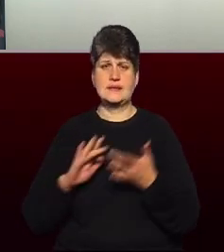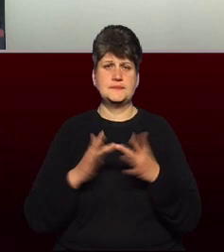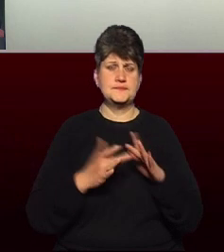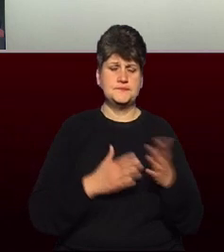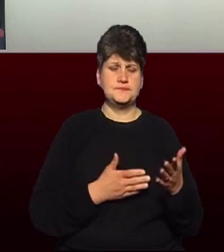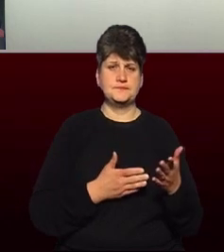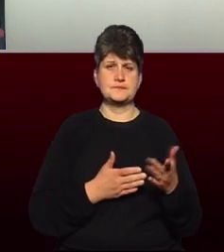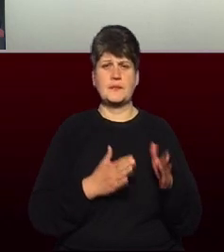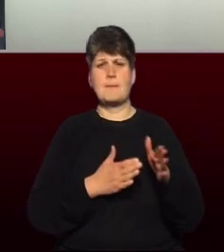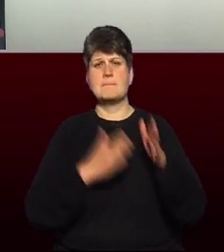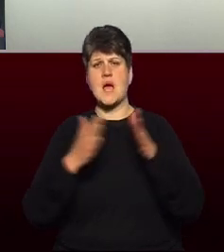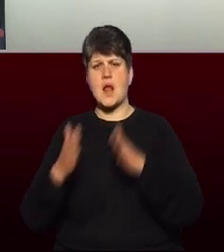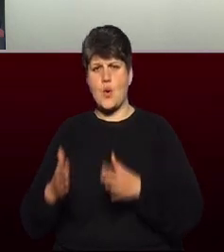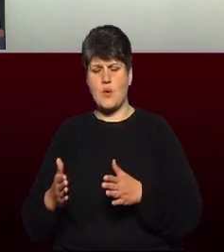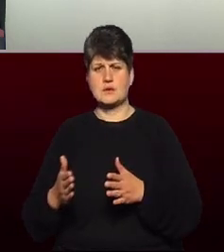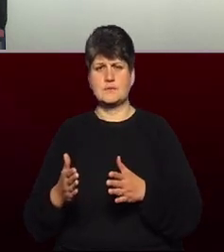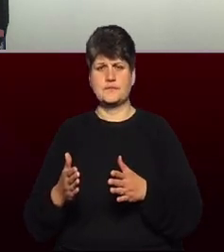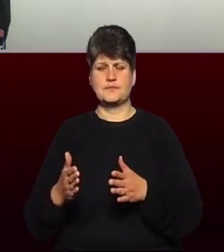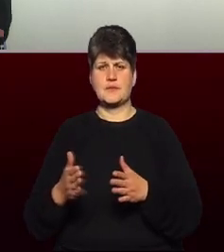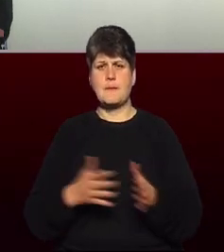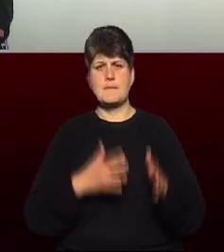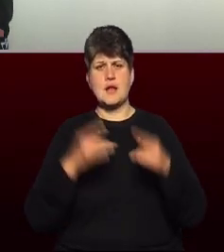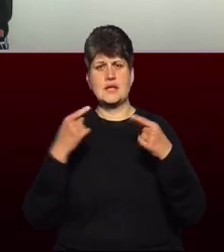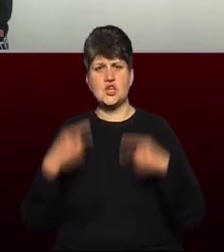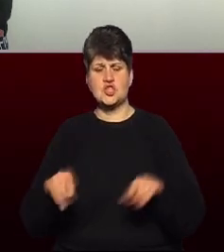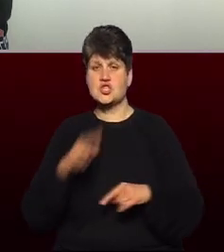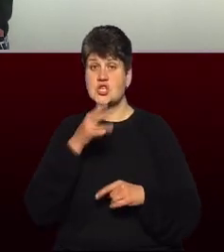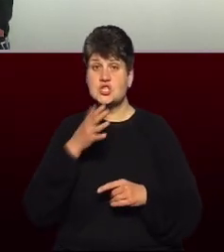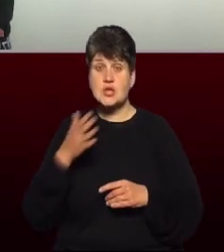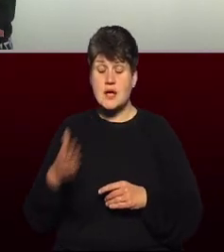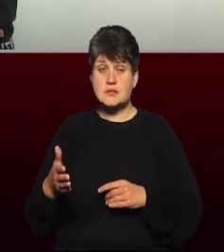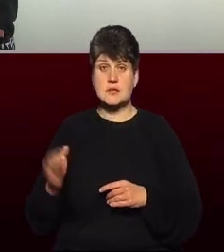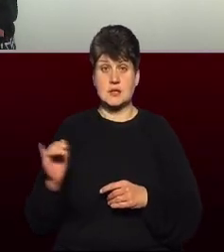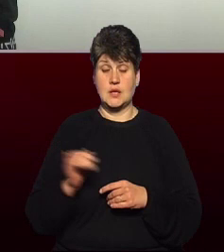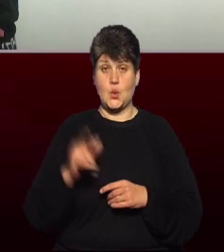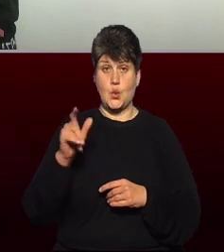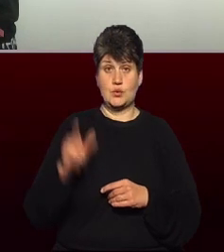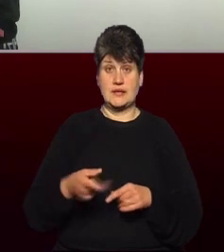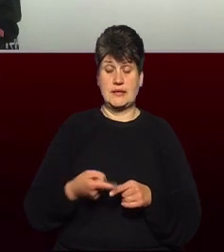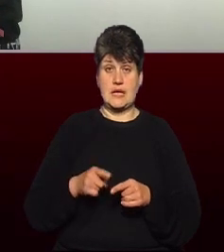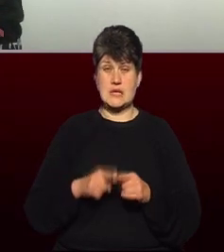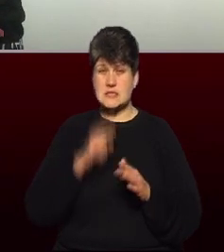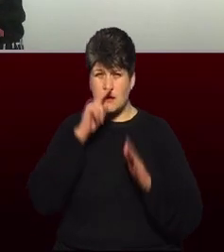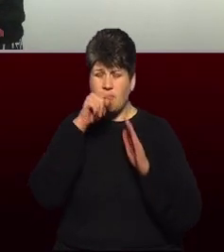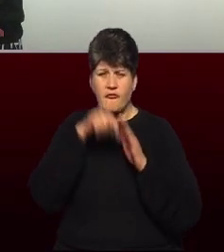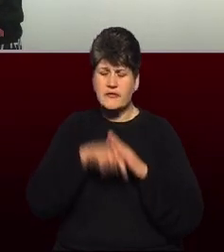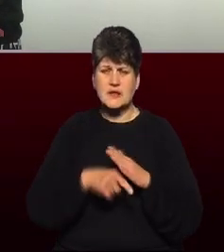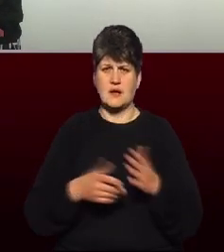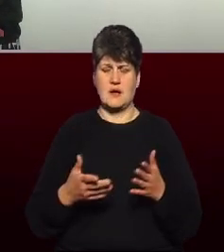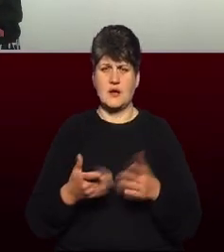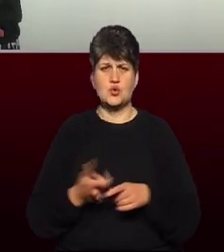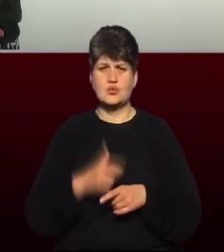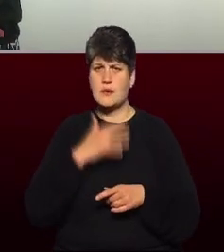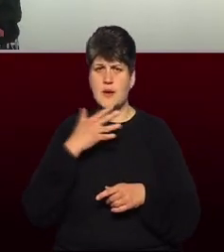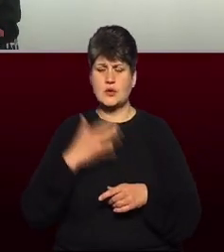і переходимо на інший час. І, відповідно, людина це дуже так вникає. І багато з наших людей, як підказує